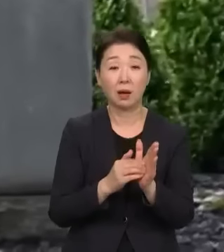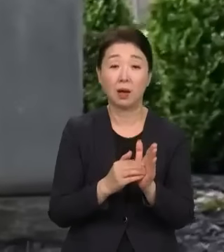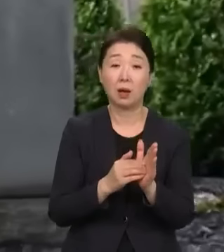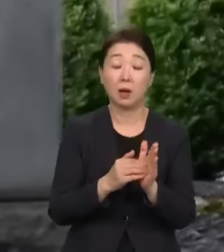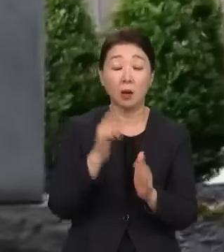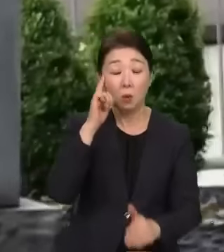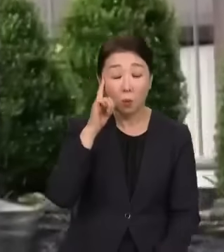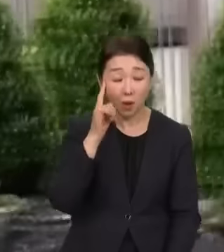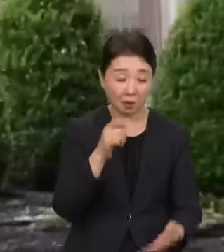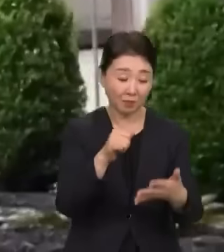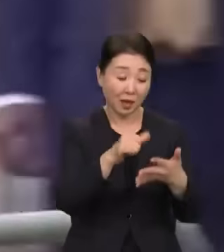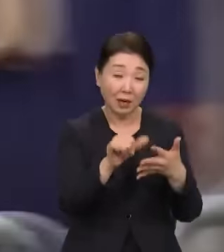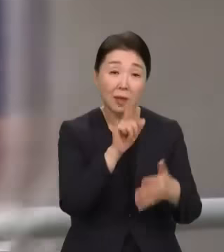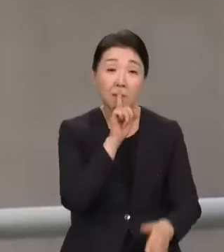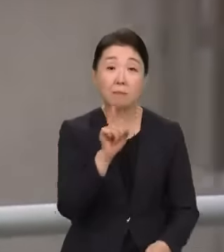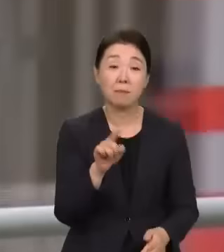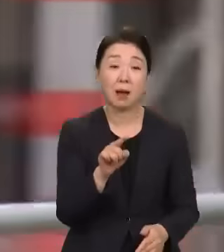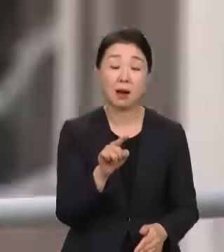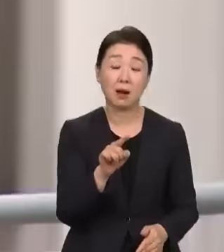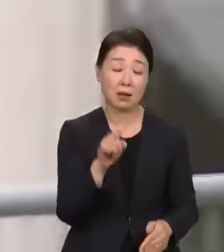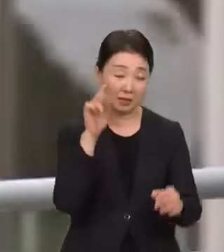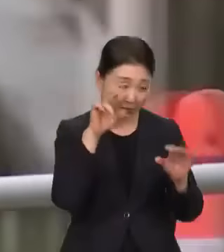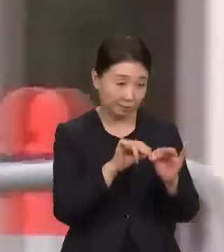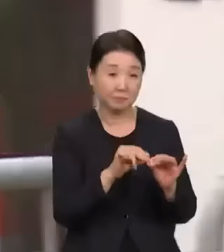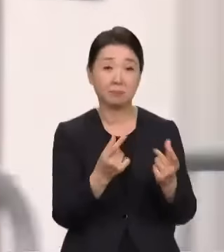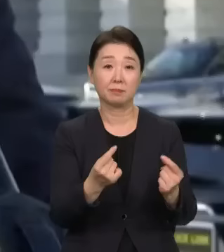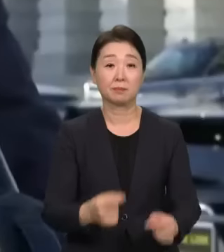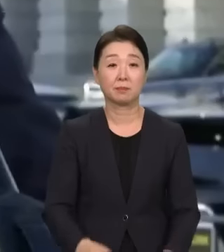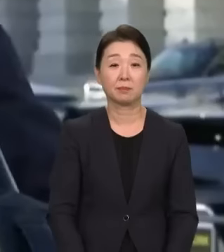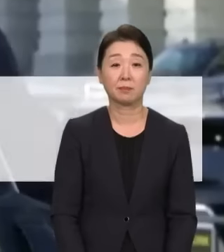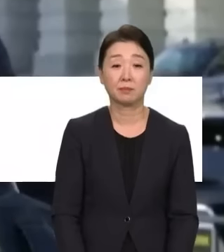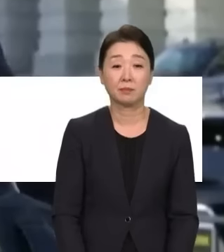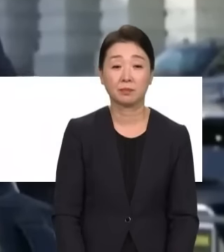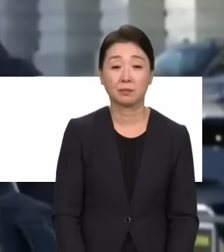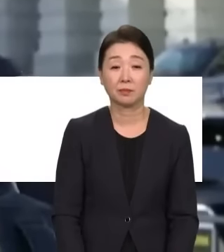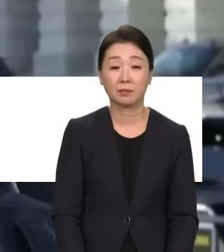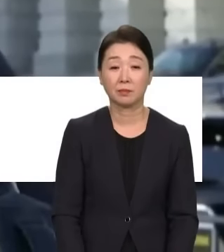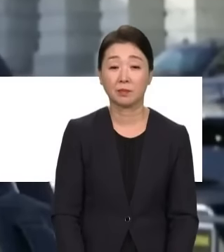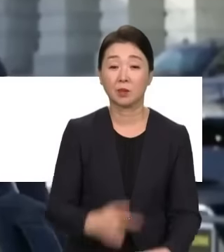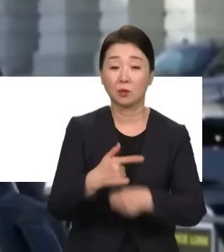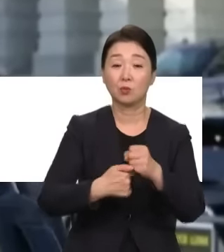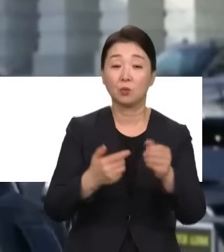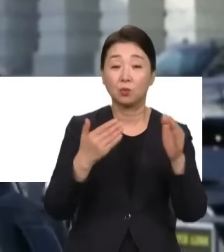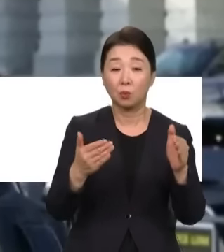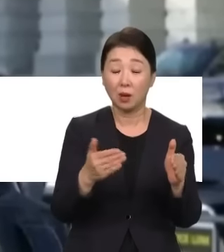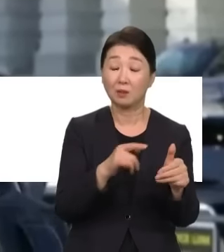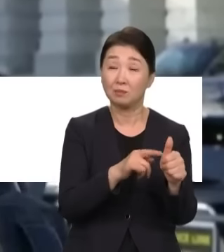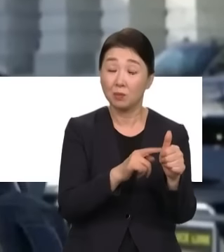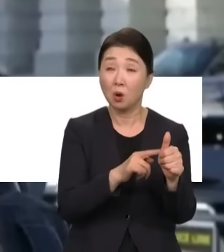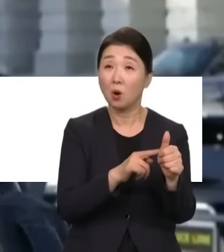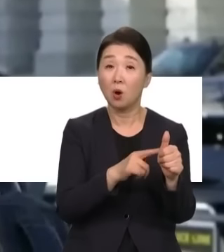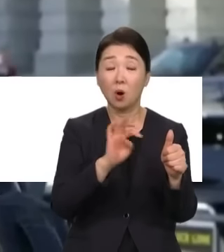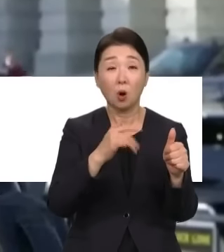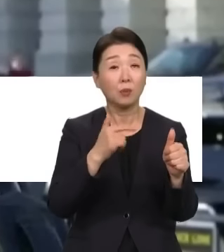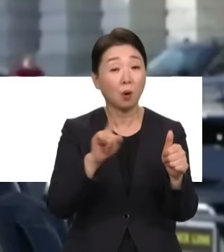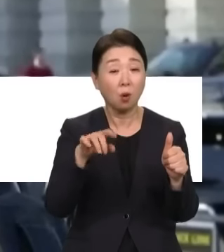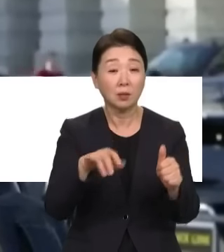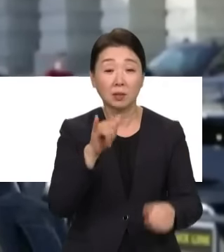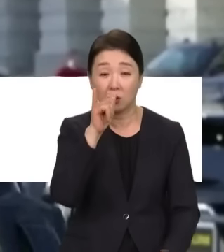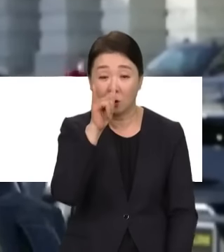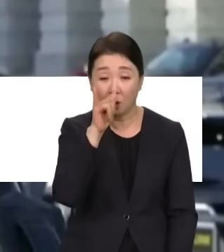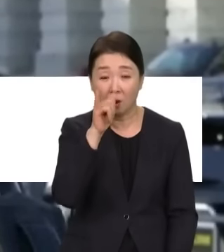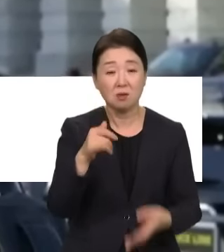그동안 헌터의 주장과 맥을 같이 합니다. I've been the target of the unrelenting Trump attack machine